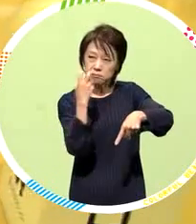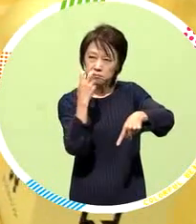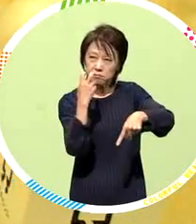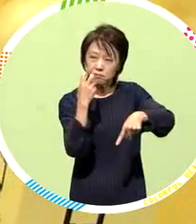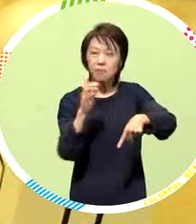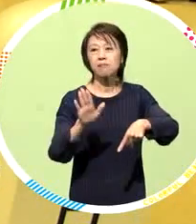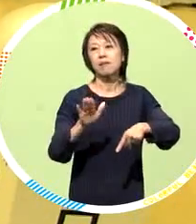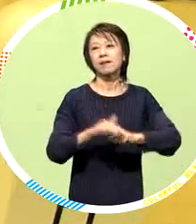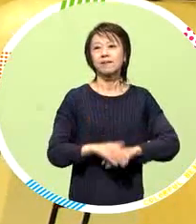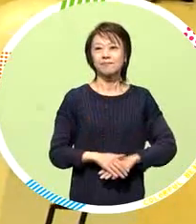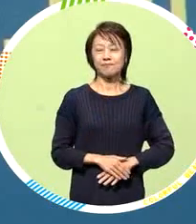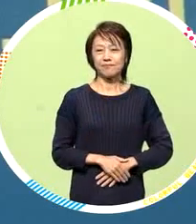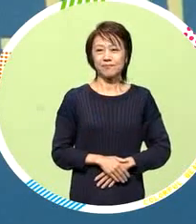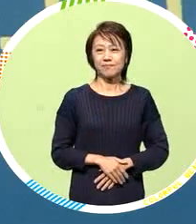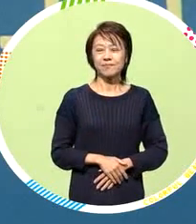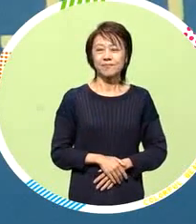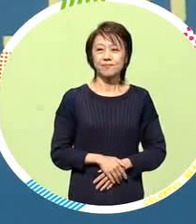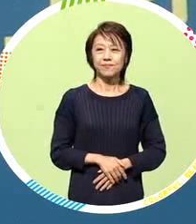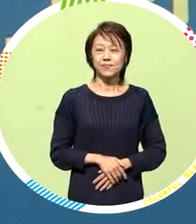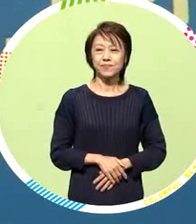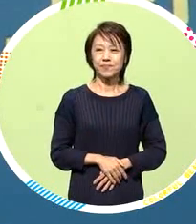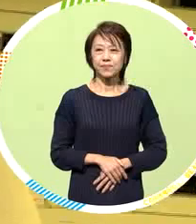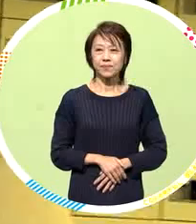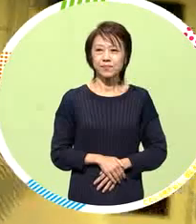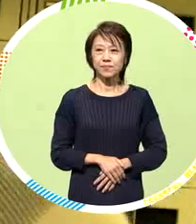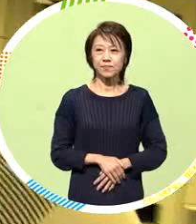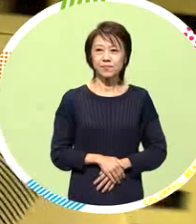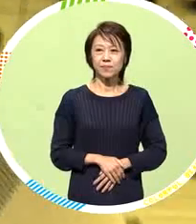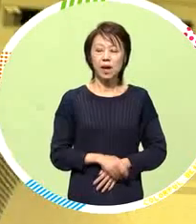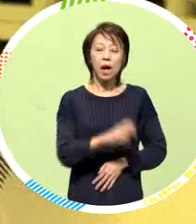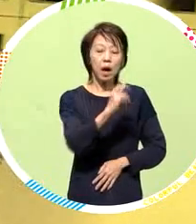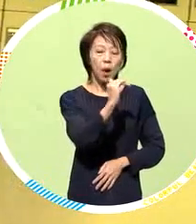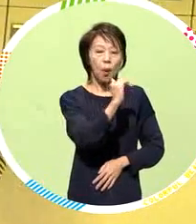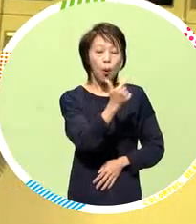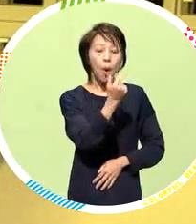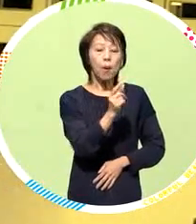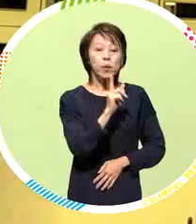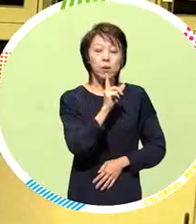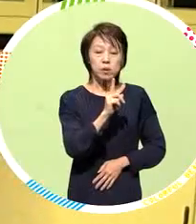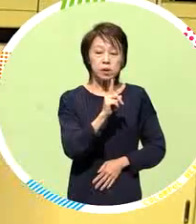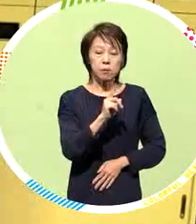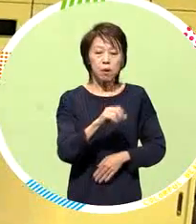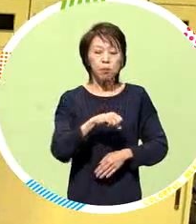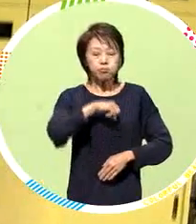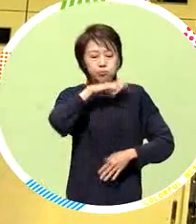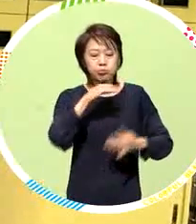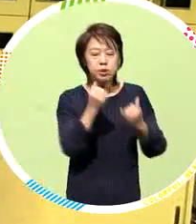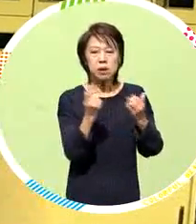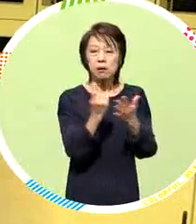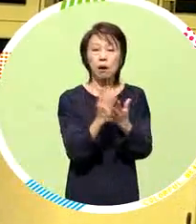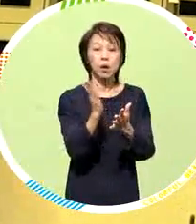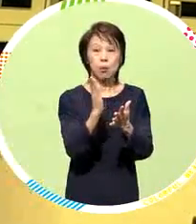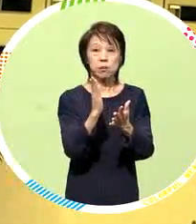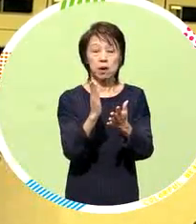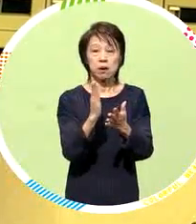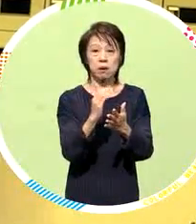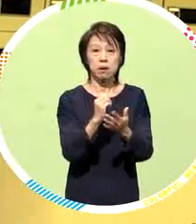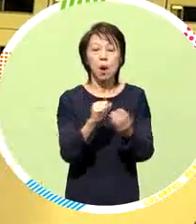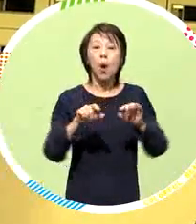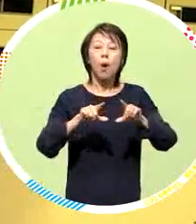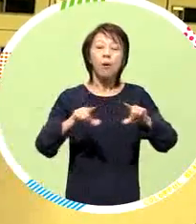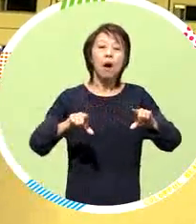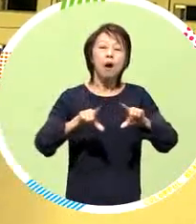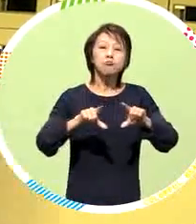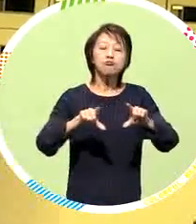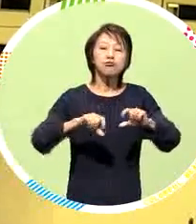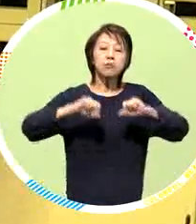ましたとはんっ僕もと言っても年配の方だけじゃなく高齢の方以外の